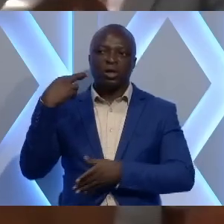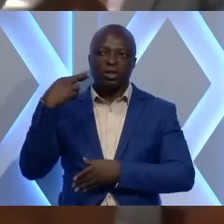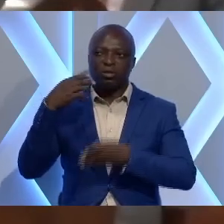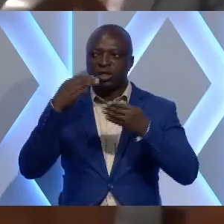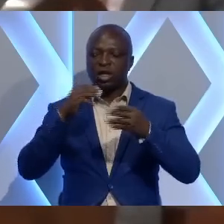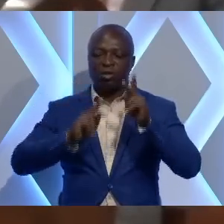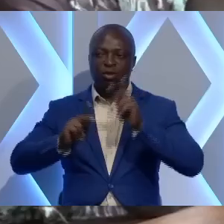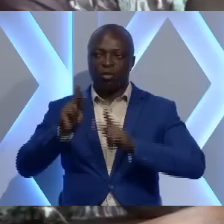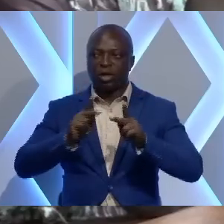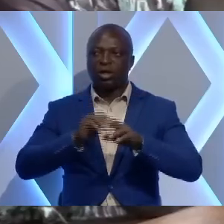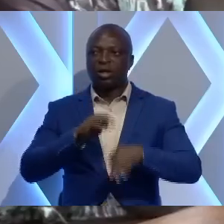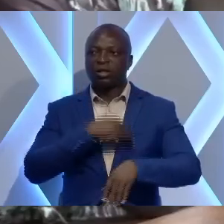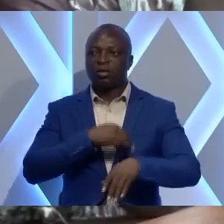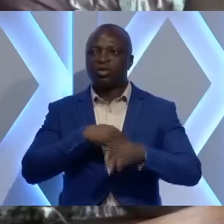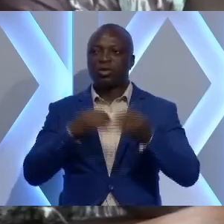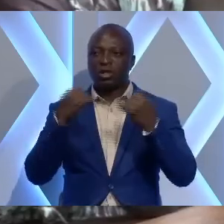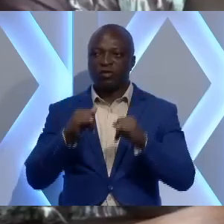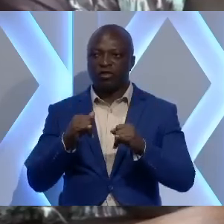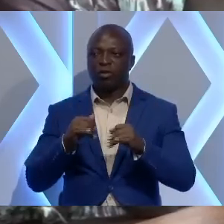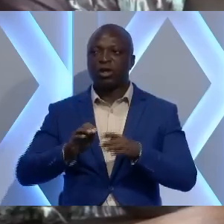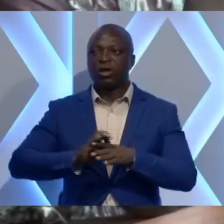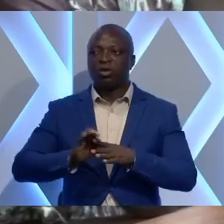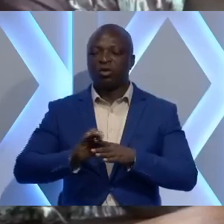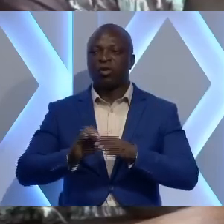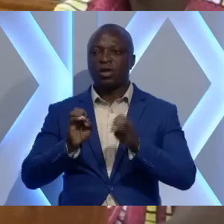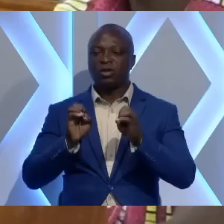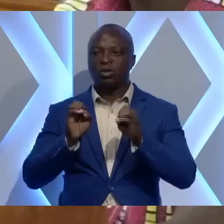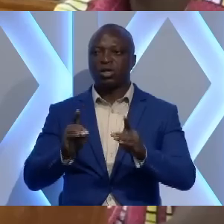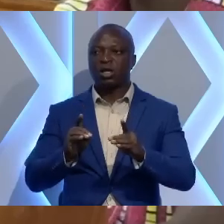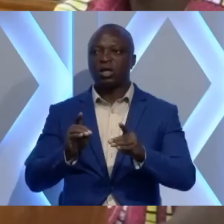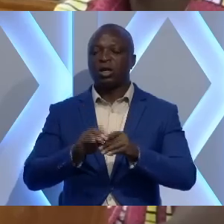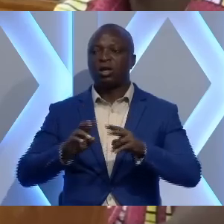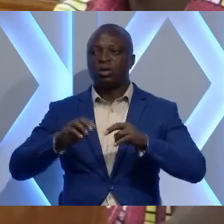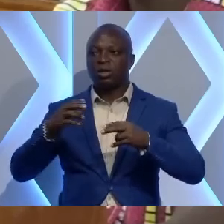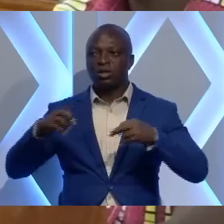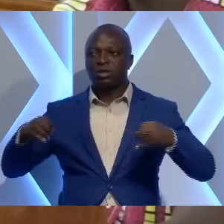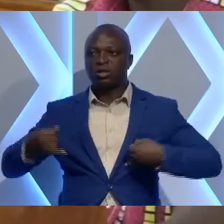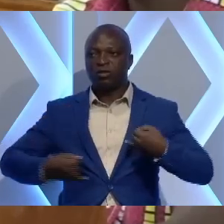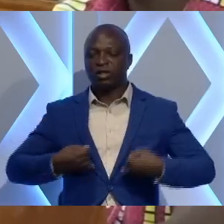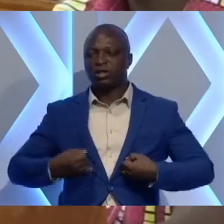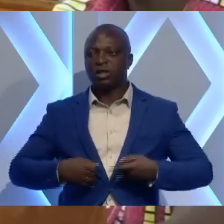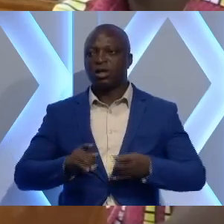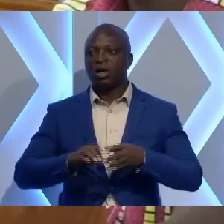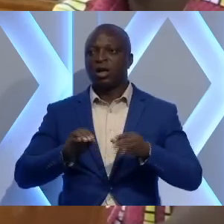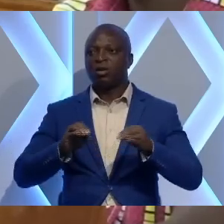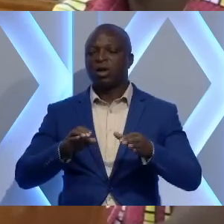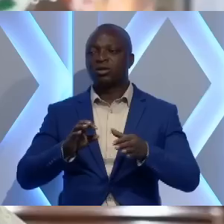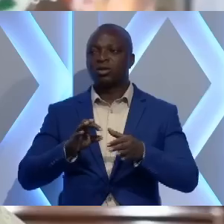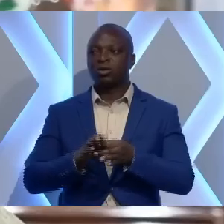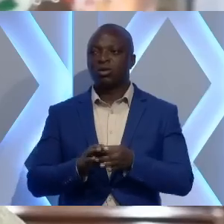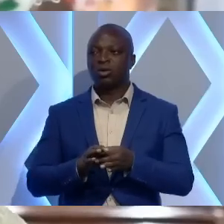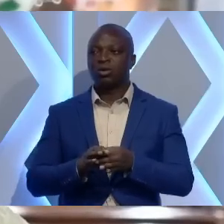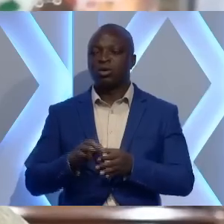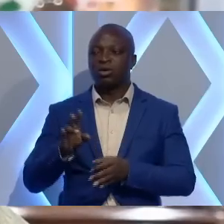publics dans sa mission d'informer, de former, d'éduquer et de divertir. À l'occasion donc